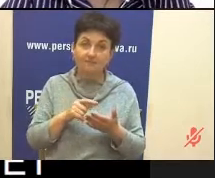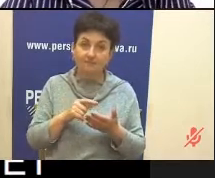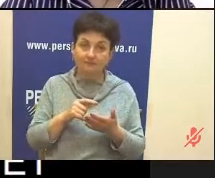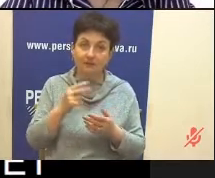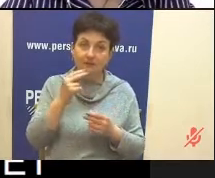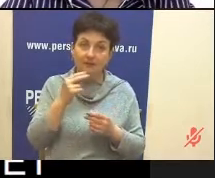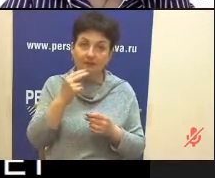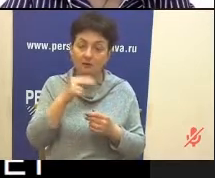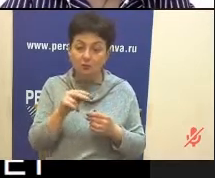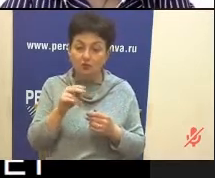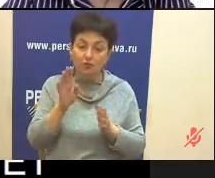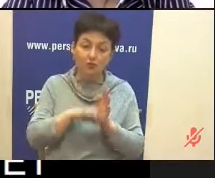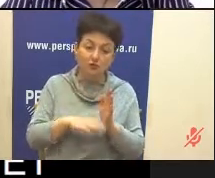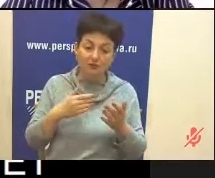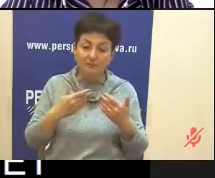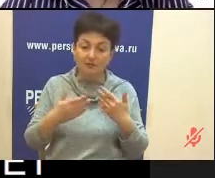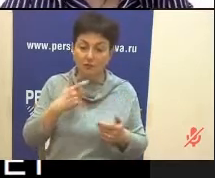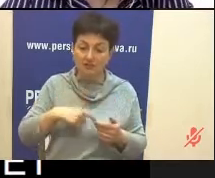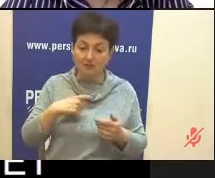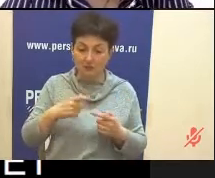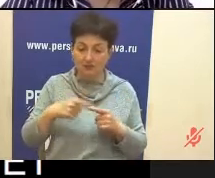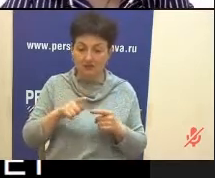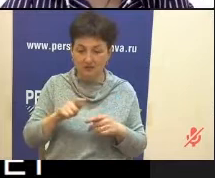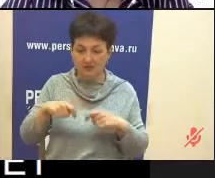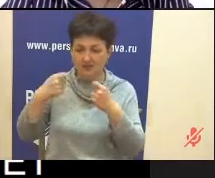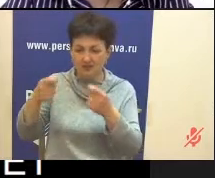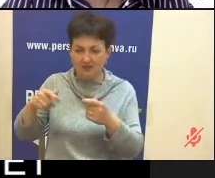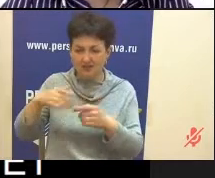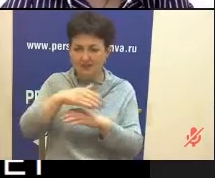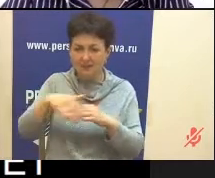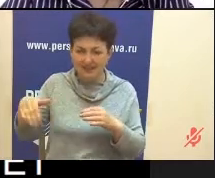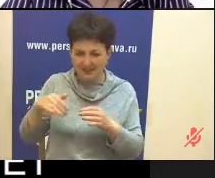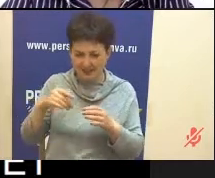вопрос лучше, хуже и между собойчика, который